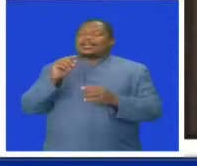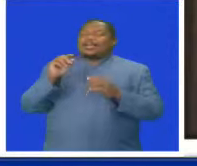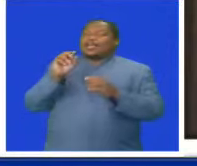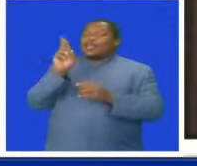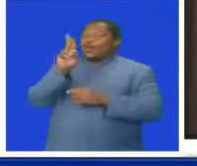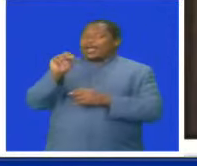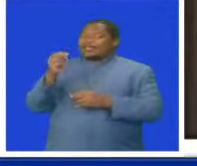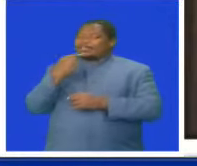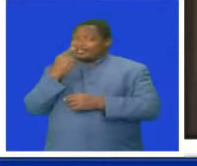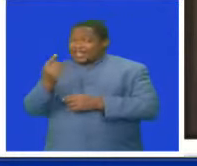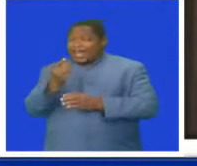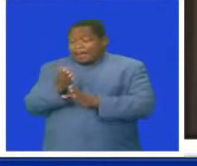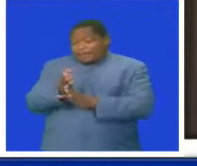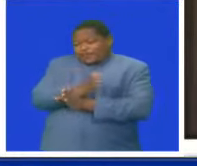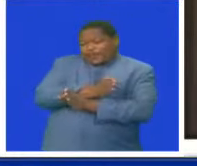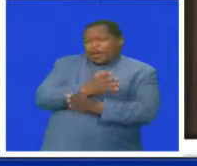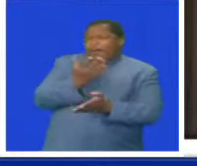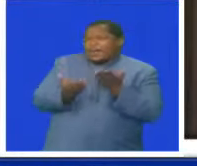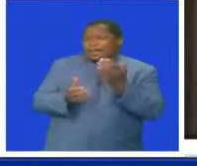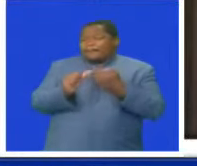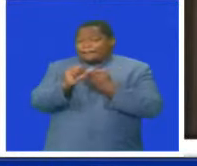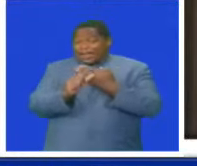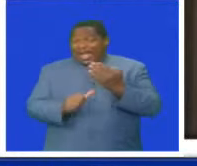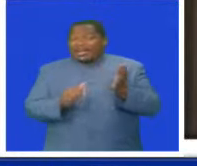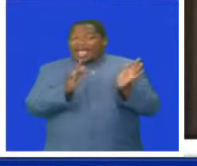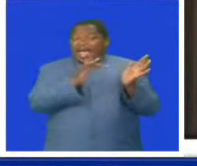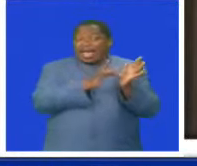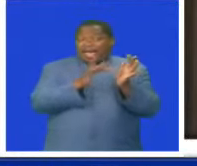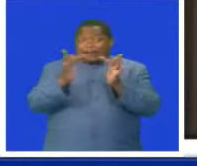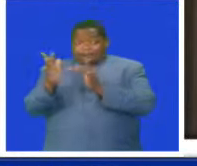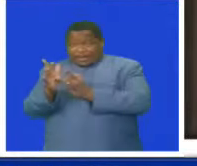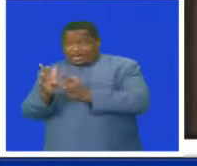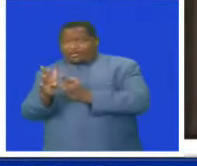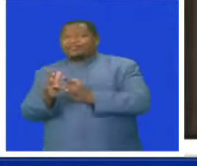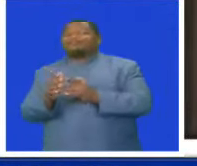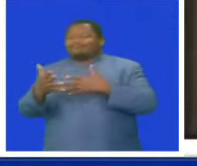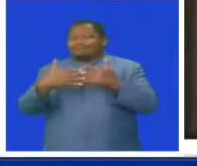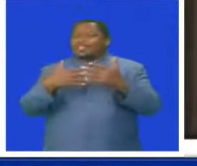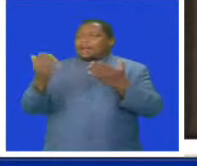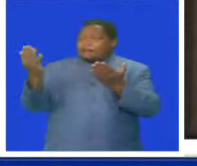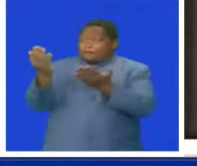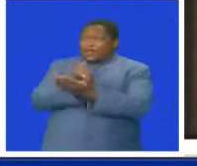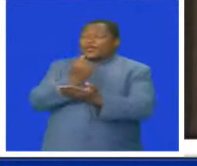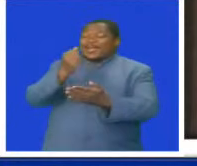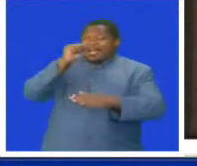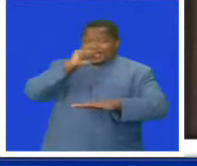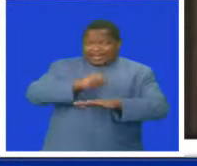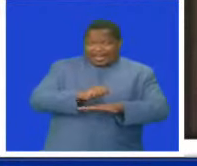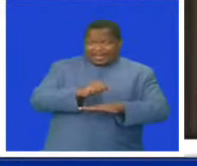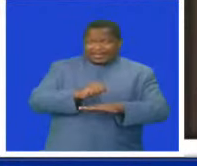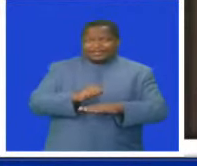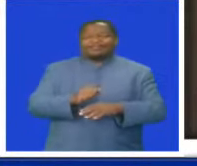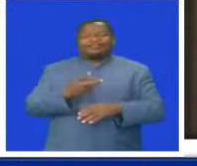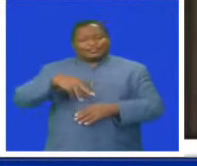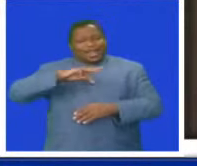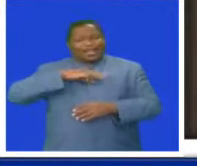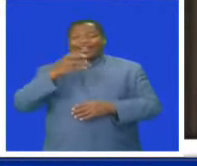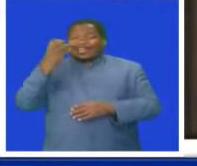sibe iparty yale trial. Leya ka Pfizer vesivele singakhona ingena kuyo kodwa ke